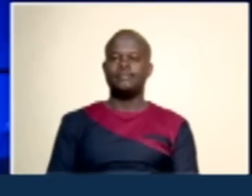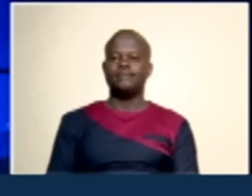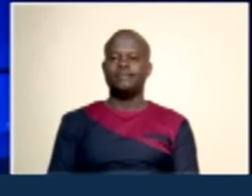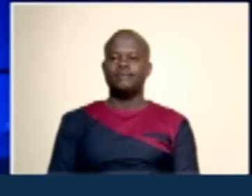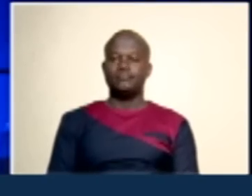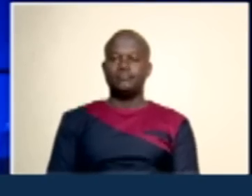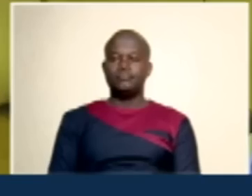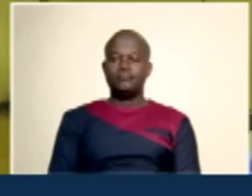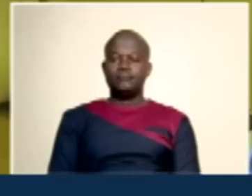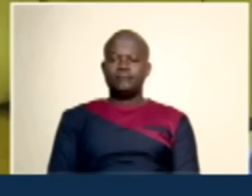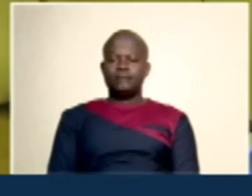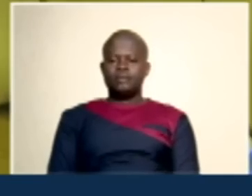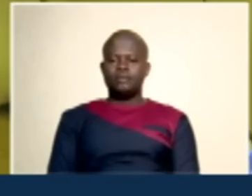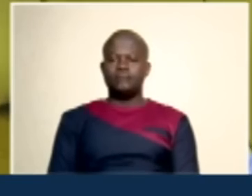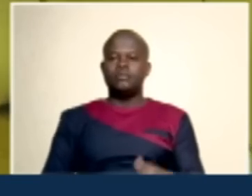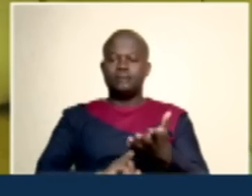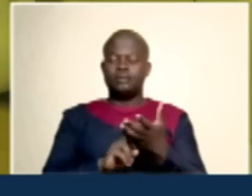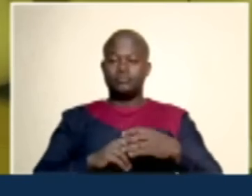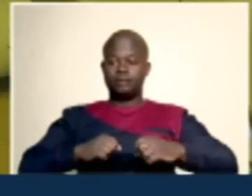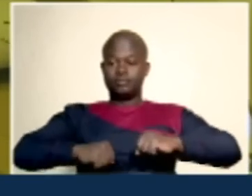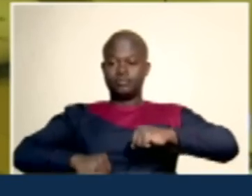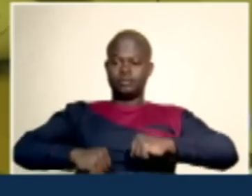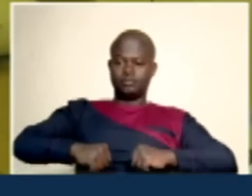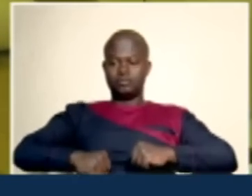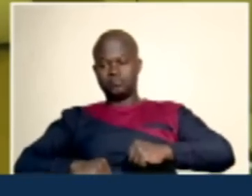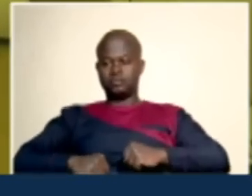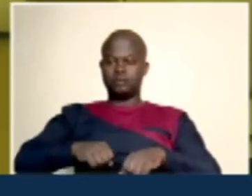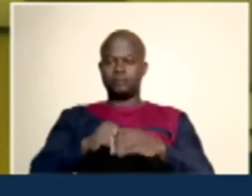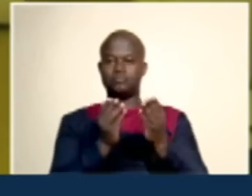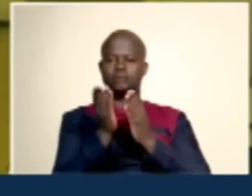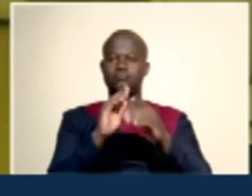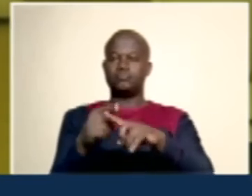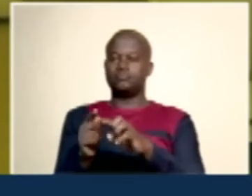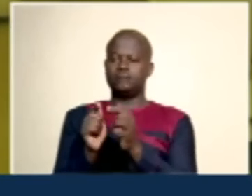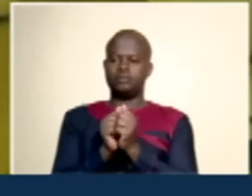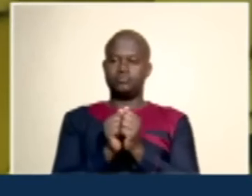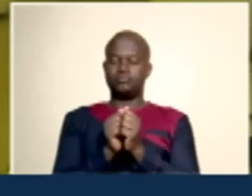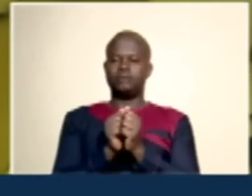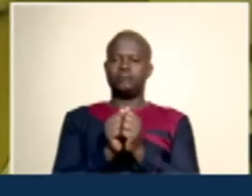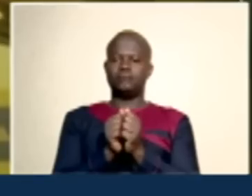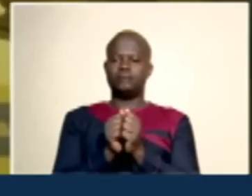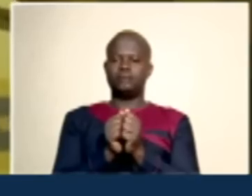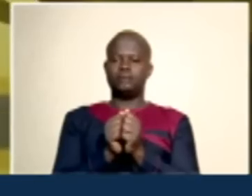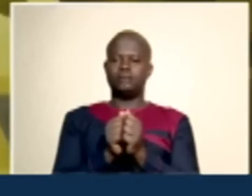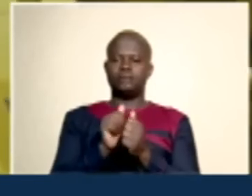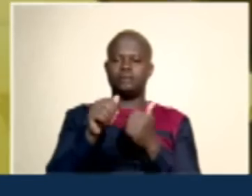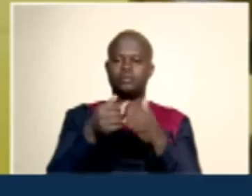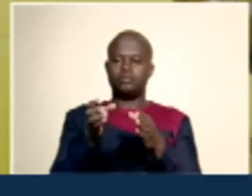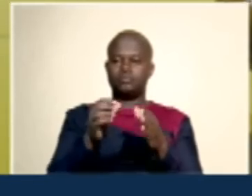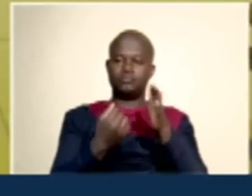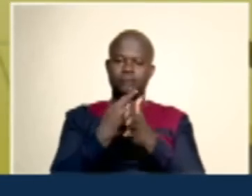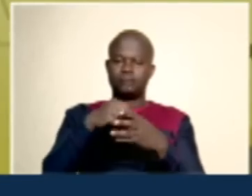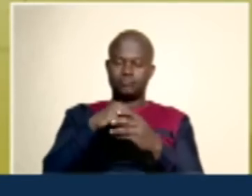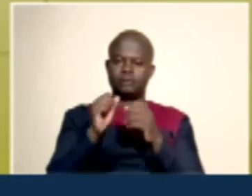Kwizera. Dukoresha ama robots muri services zitandukanye. Zorobots Africa Limited ni sosiyete yavutse